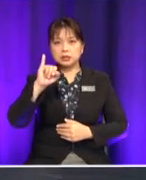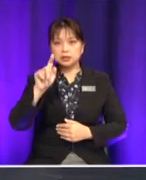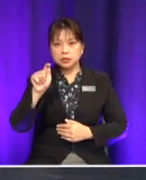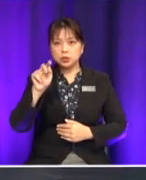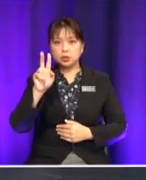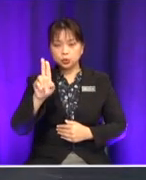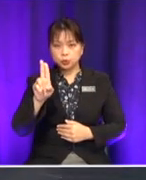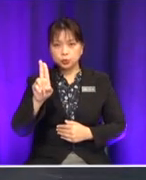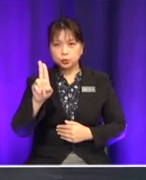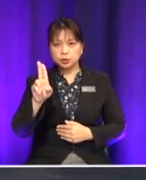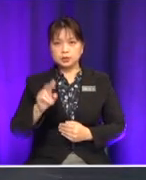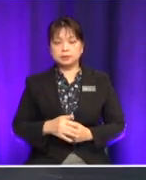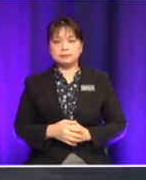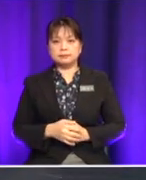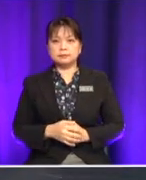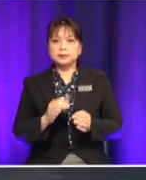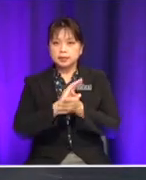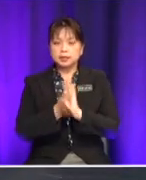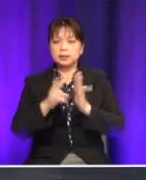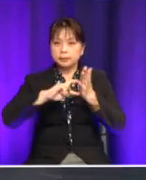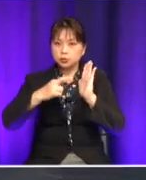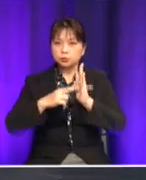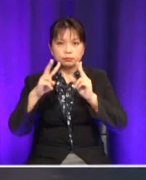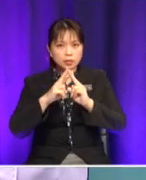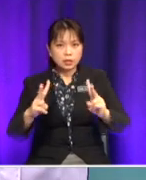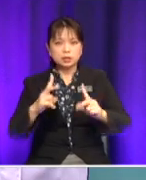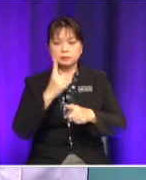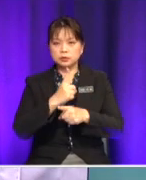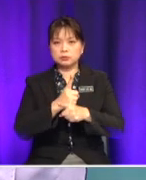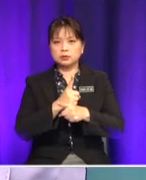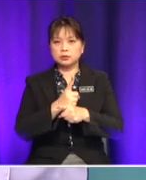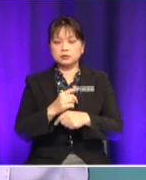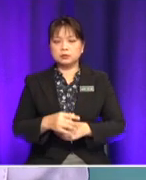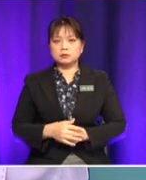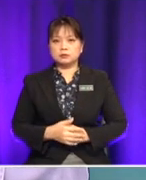satu milimeter 1 mm tapi kalau pulang